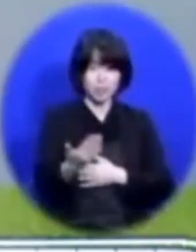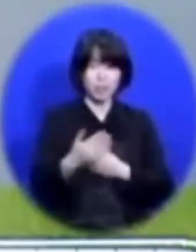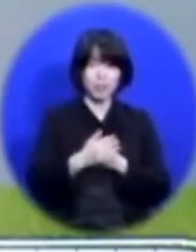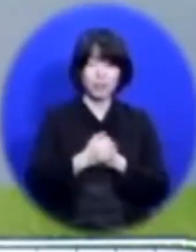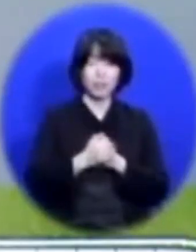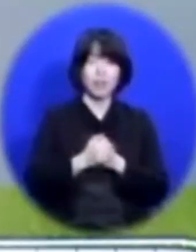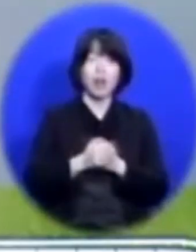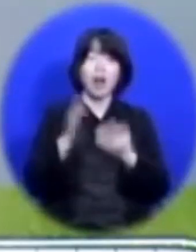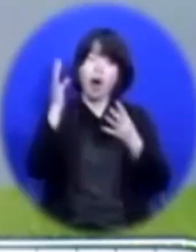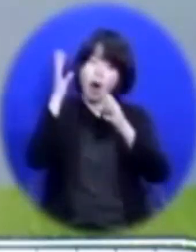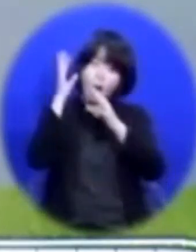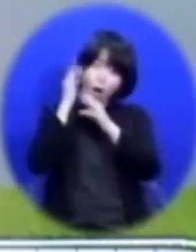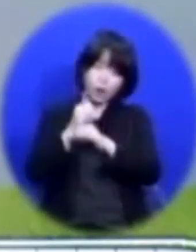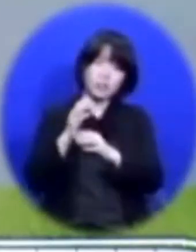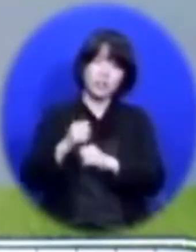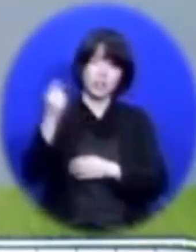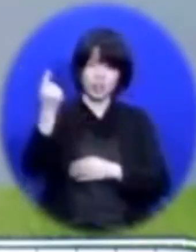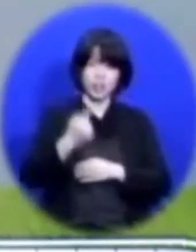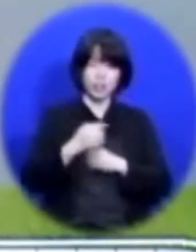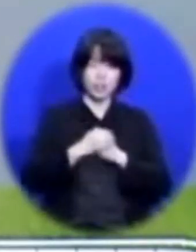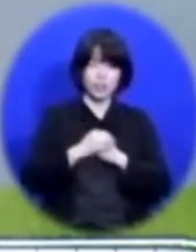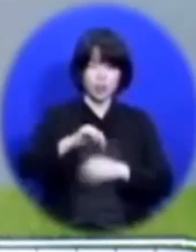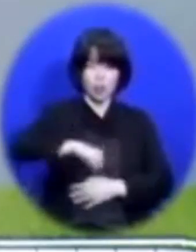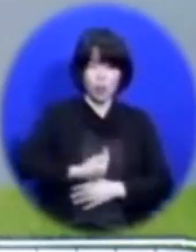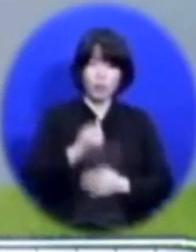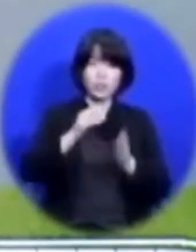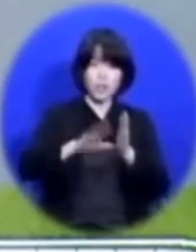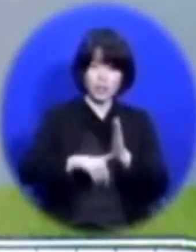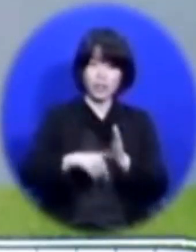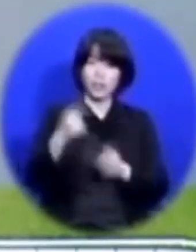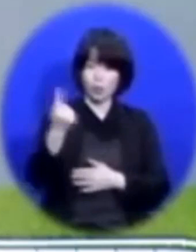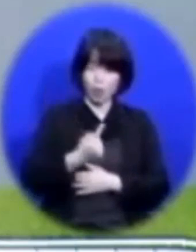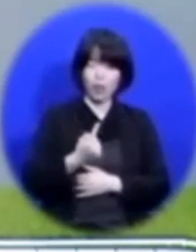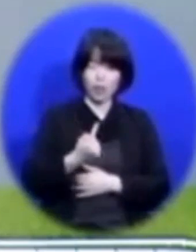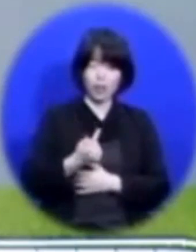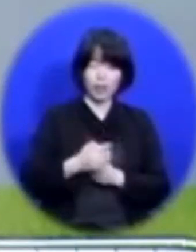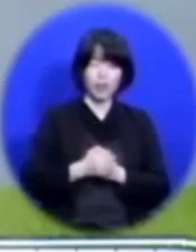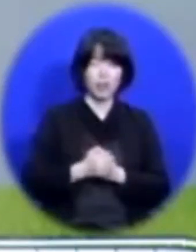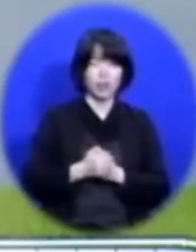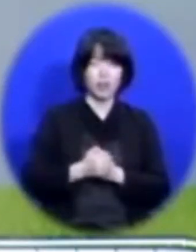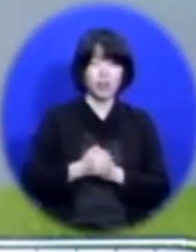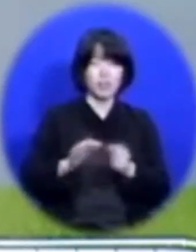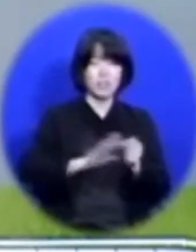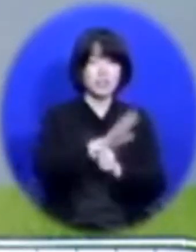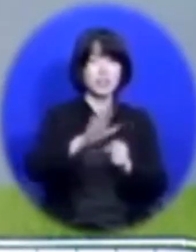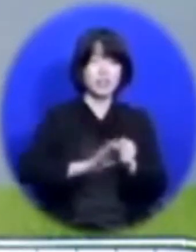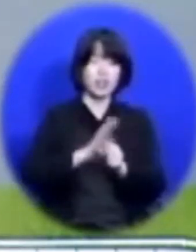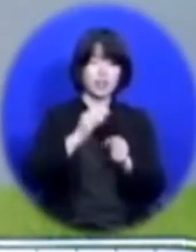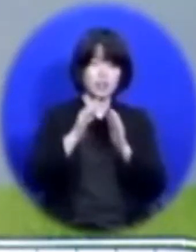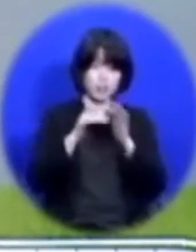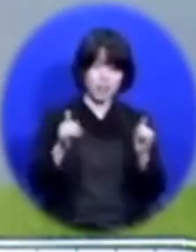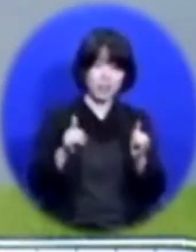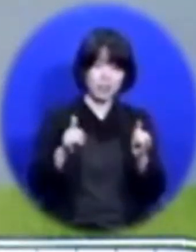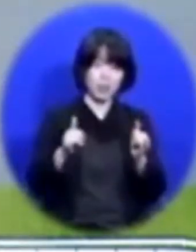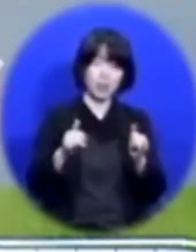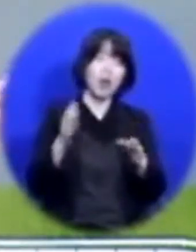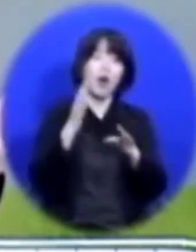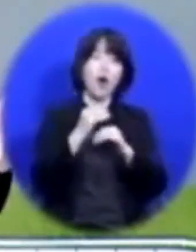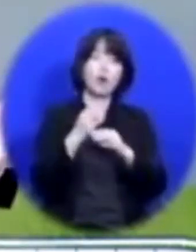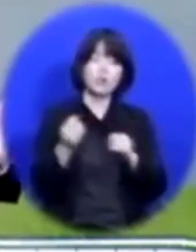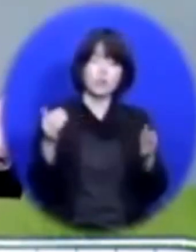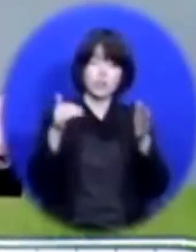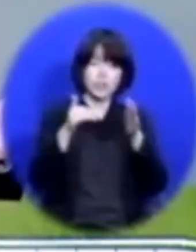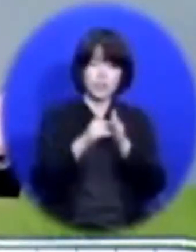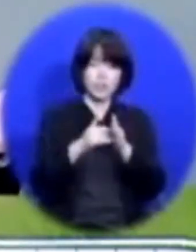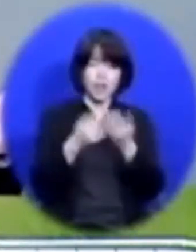일어나지않을까요?언젠가는 당신도혼자가되는순간이오지않을까요? 사랑하는사람들과영원히함께